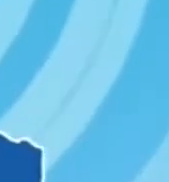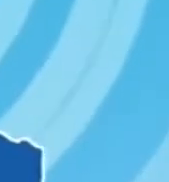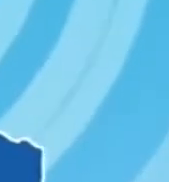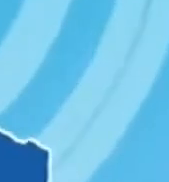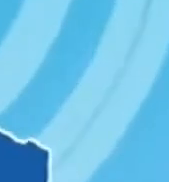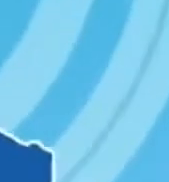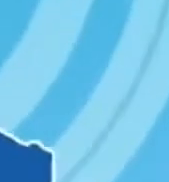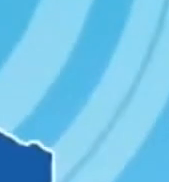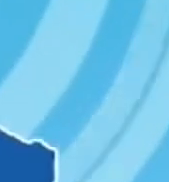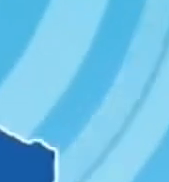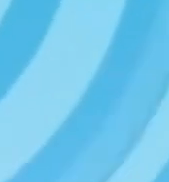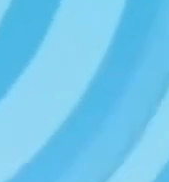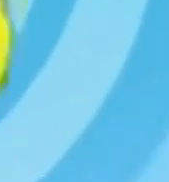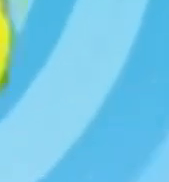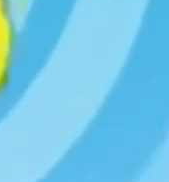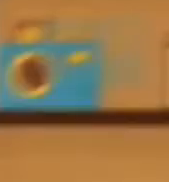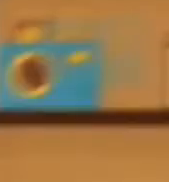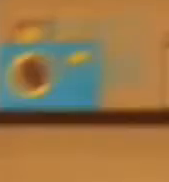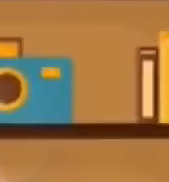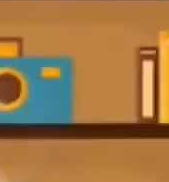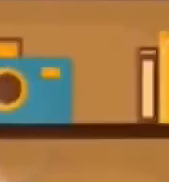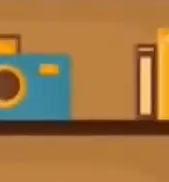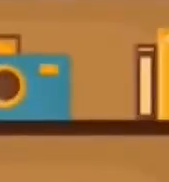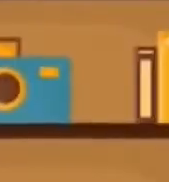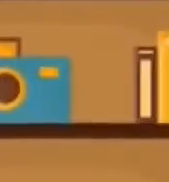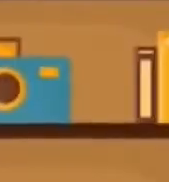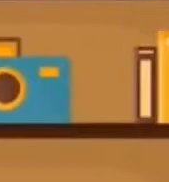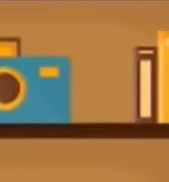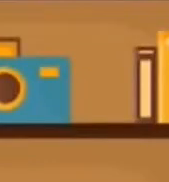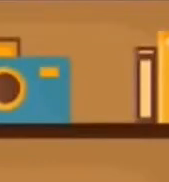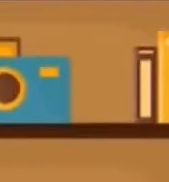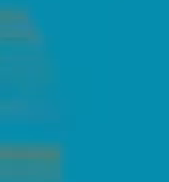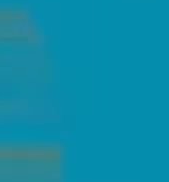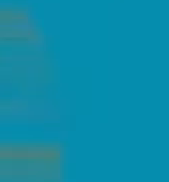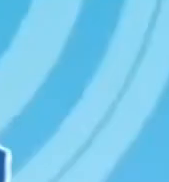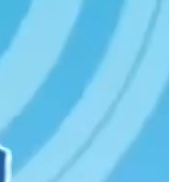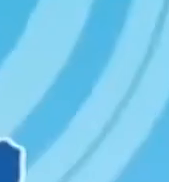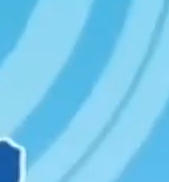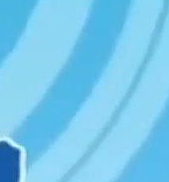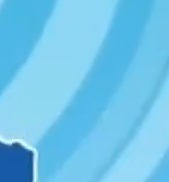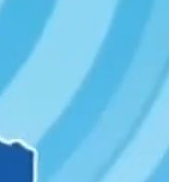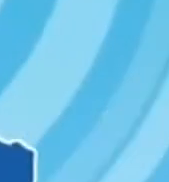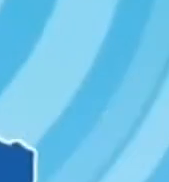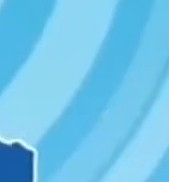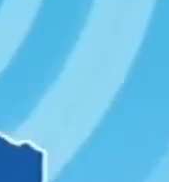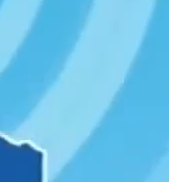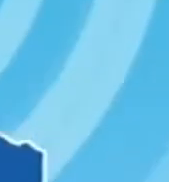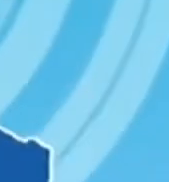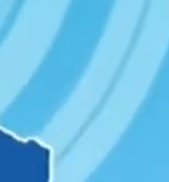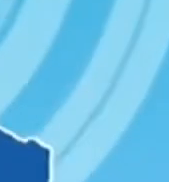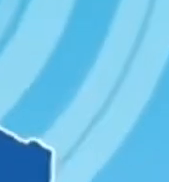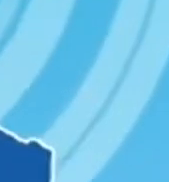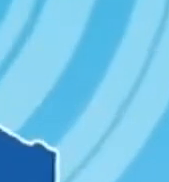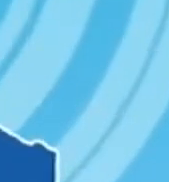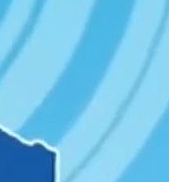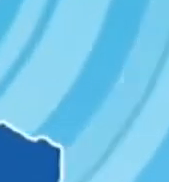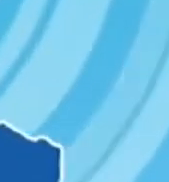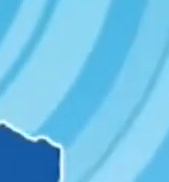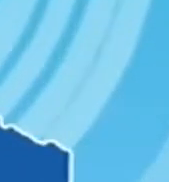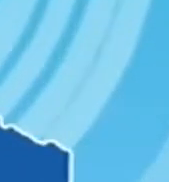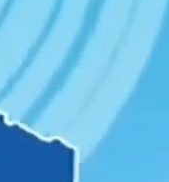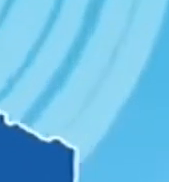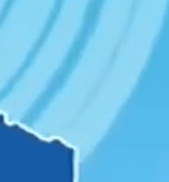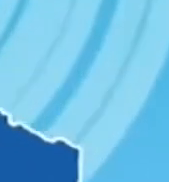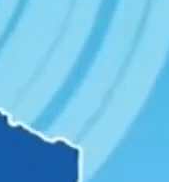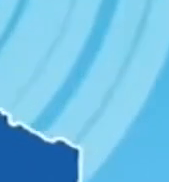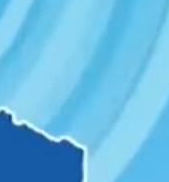Migrasi siaran TV analog ke digital. TVRI akan memulai tahapan analog switch off di 11 kota dan Batam. Dan akan